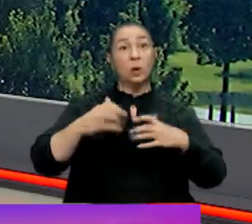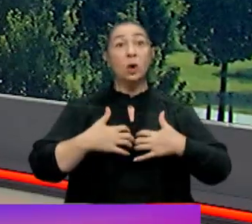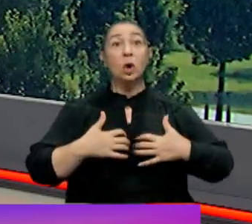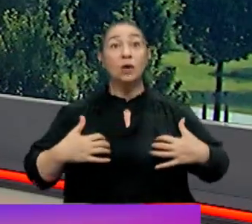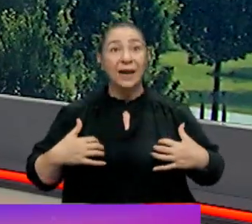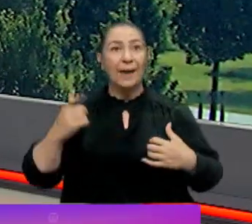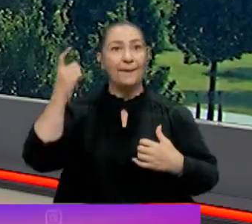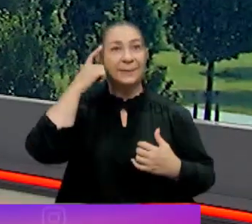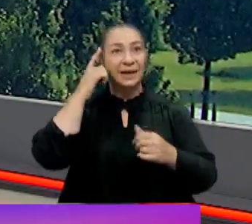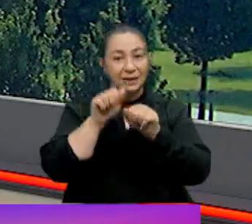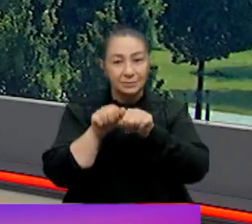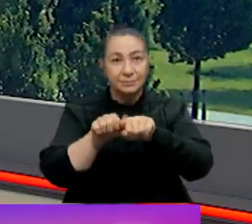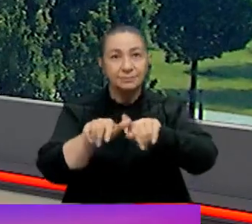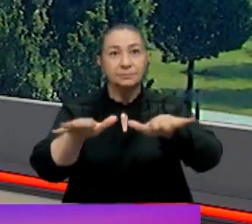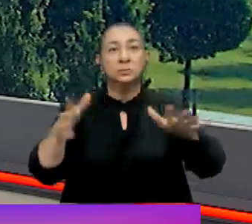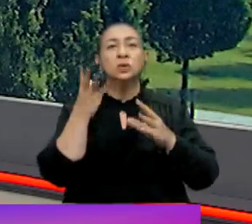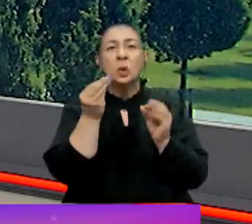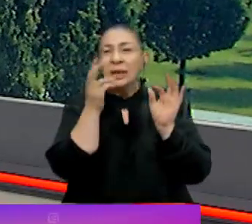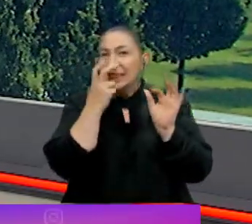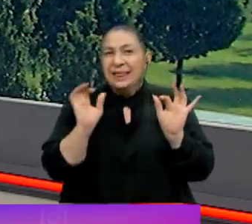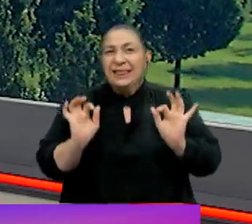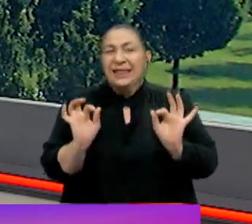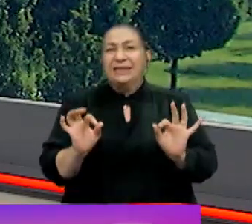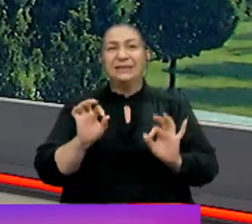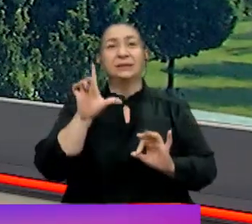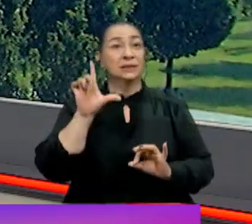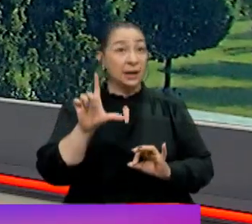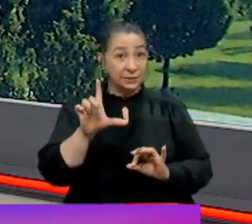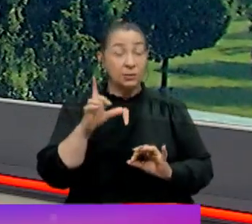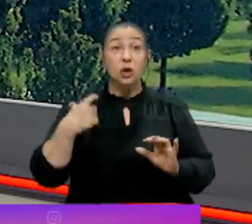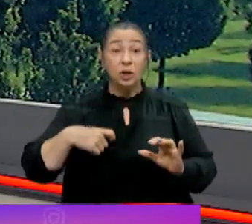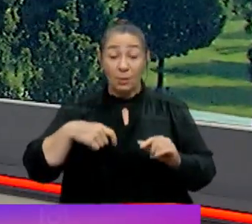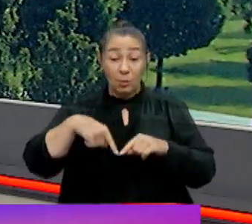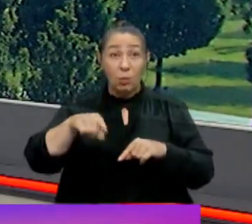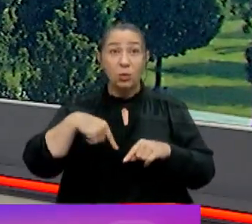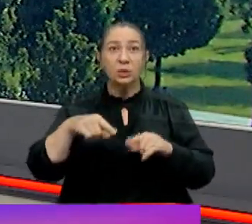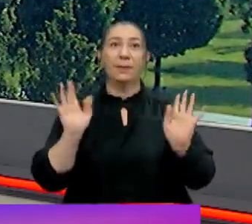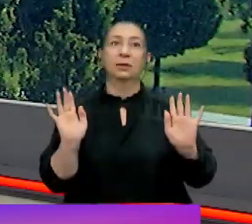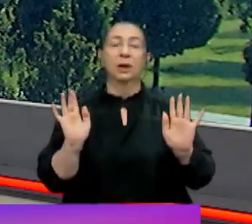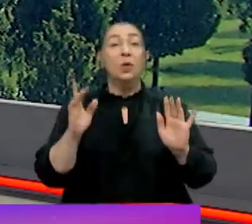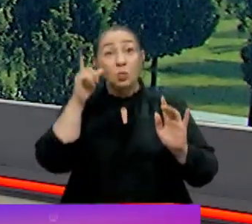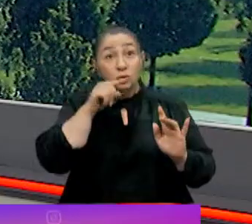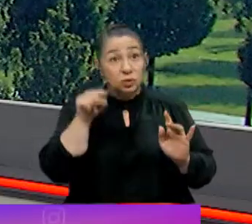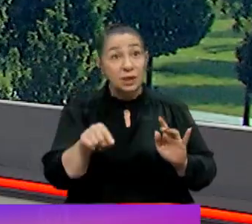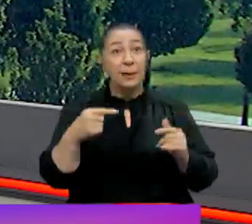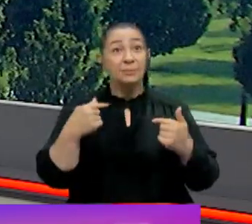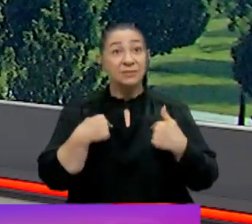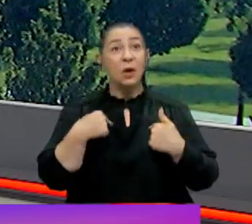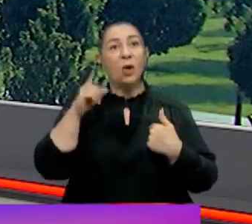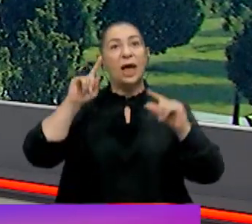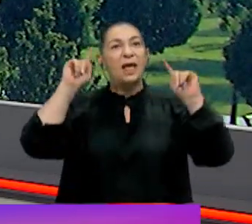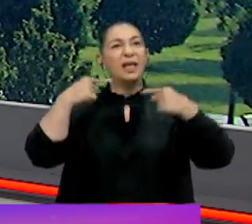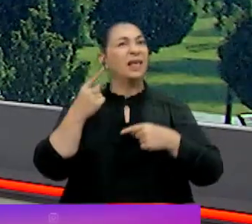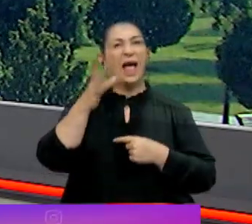güvenilir bilgiyi yaymak konusunda çok titiz davranmamız gerekiyor özellikle bugünlerde. Dolayısıyla biz de bu yüzden oranın